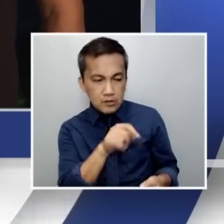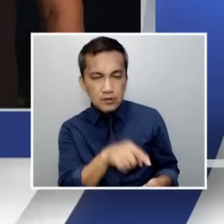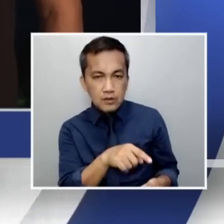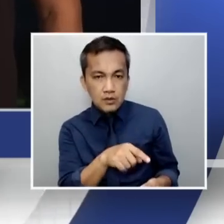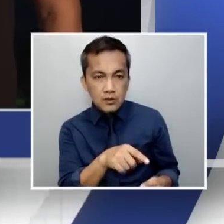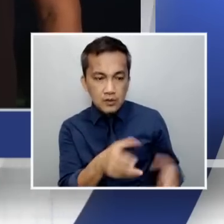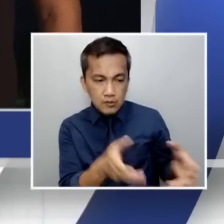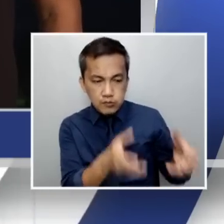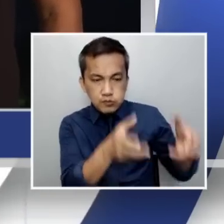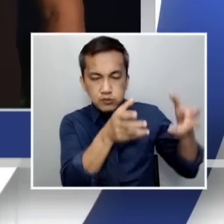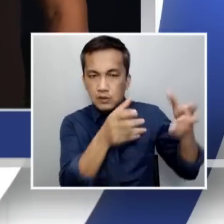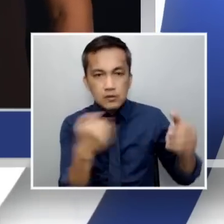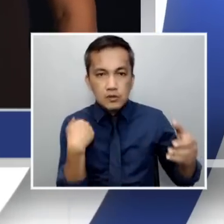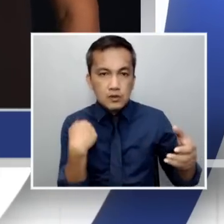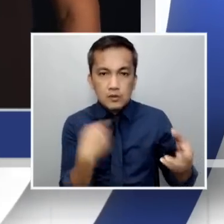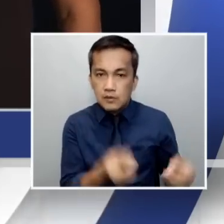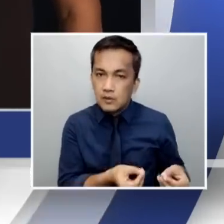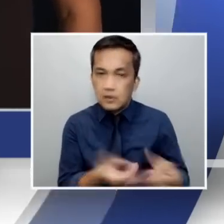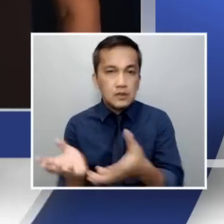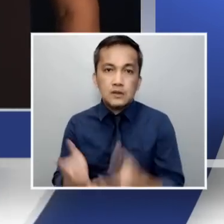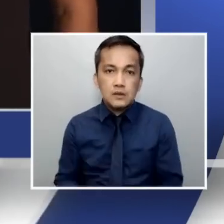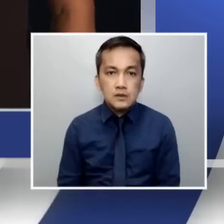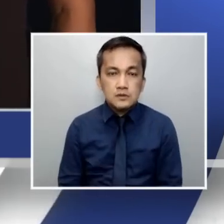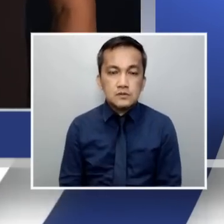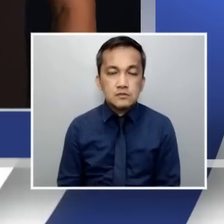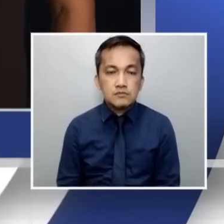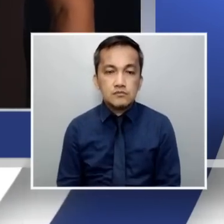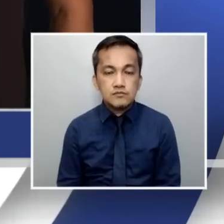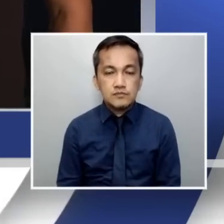food pack na hindi pa naipamimigay.